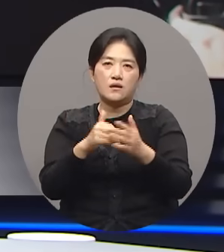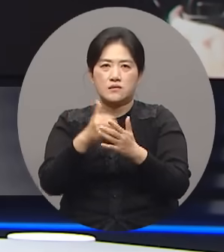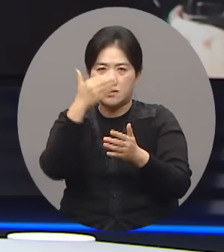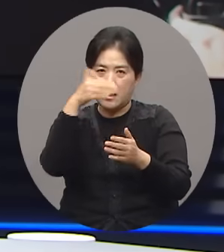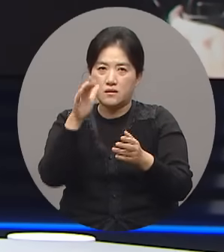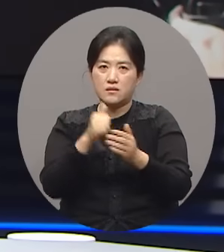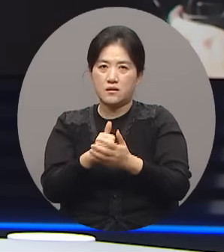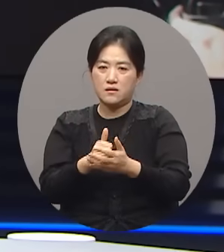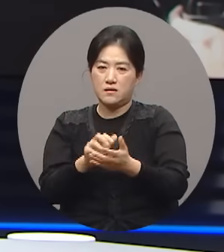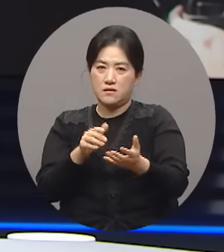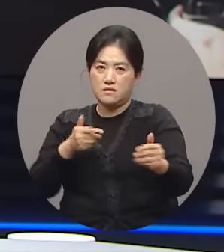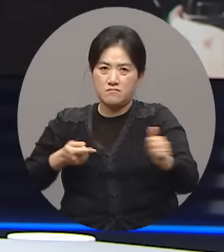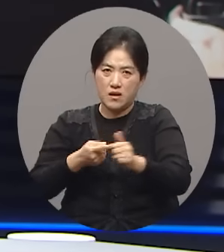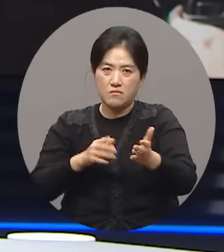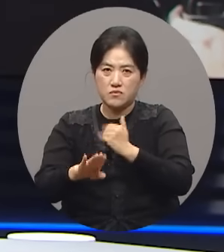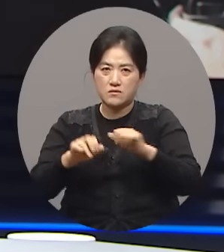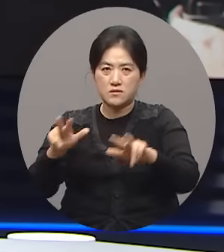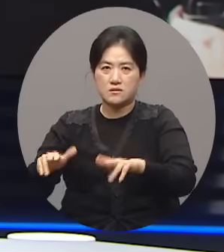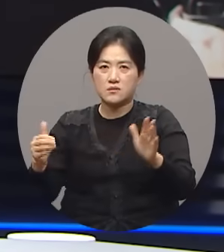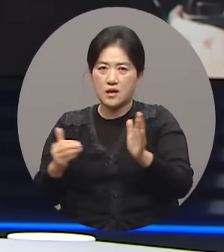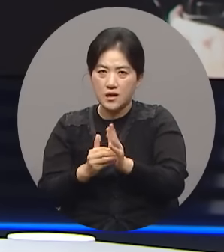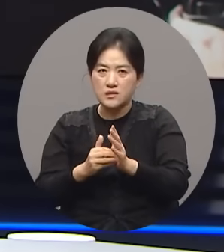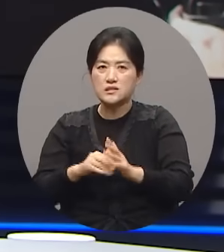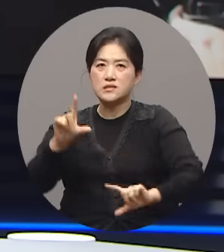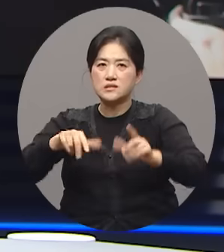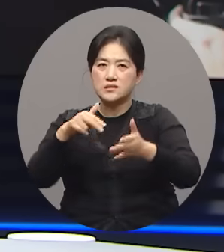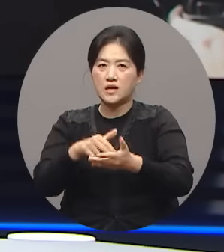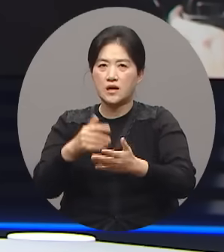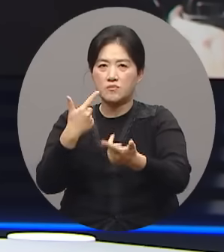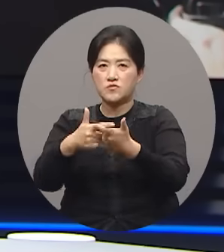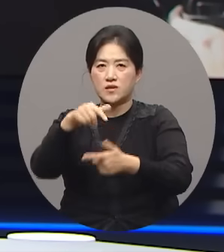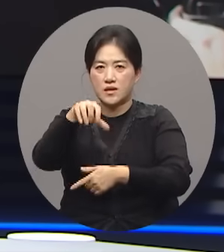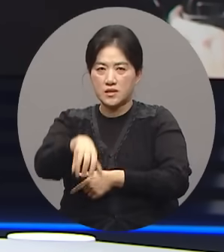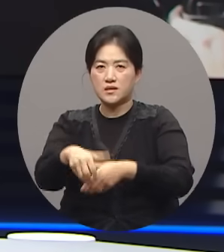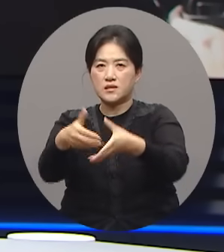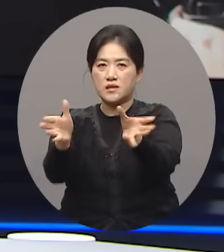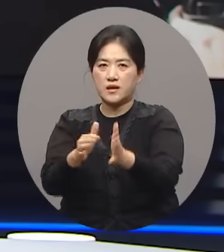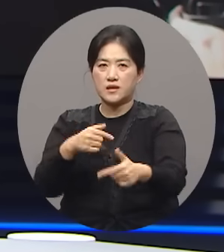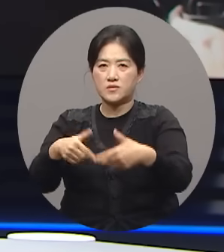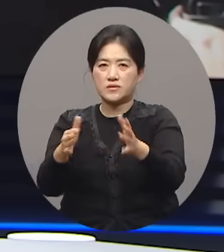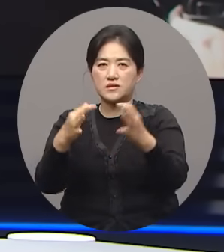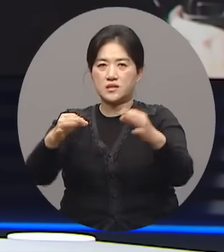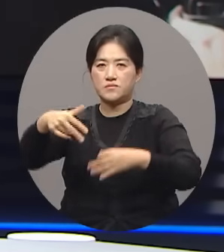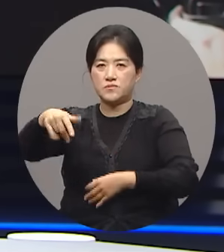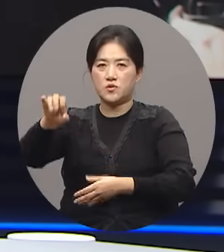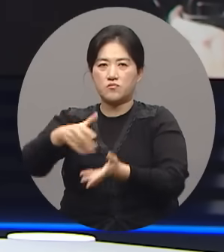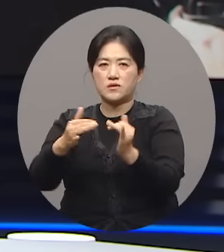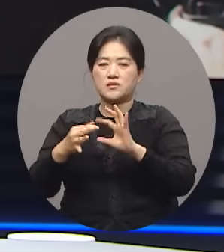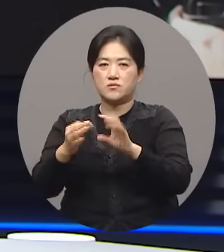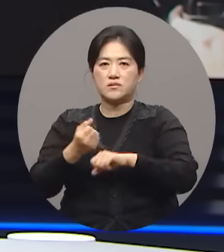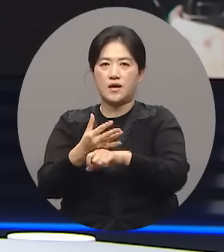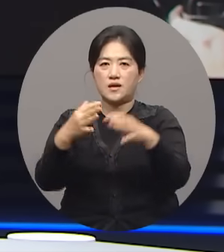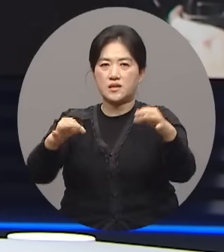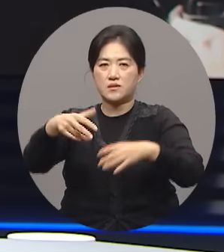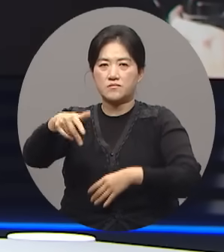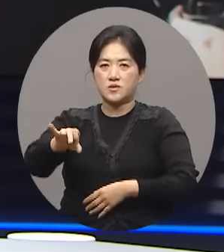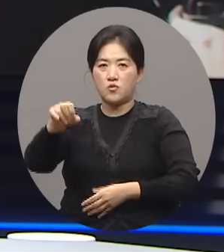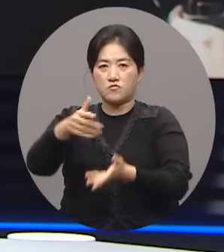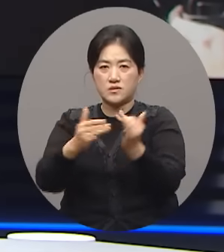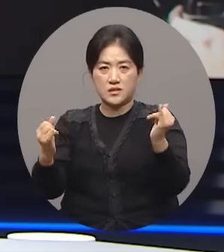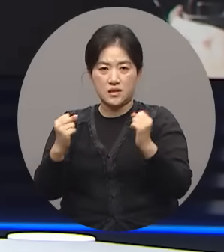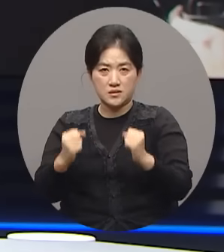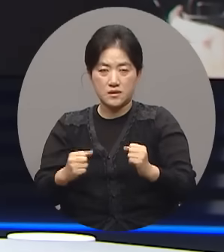시각 현재 상황은 어떤지 부산에 나가 있는 정치팀 김정우 기자 연결해서 들어보겠습니다. 김정우 기자 나와